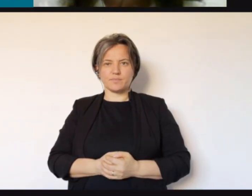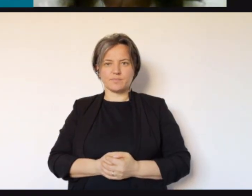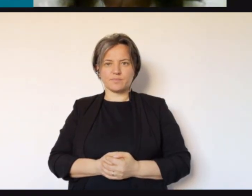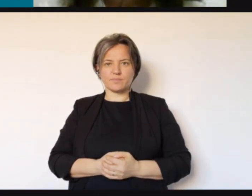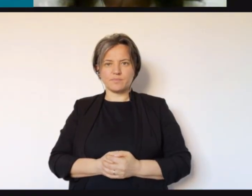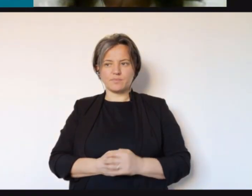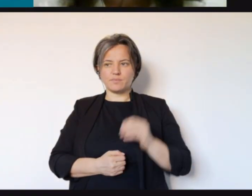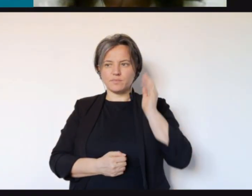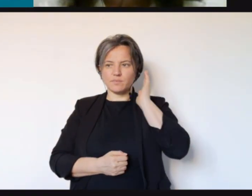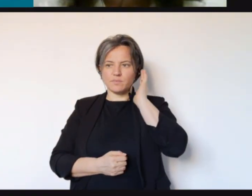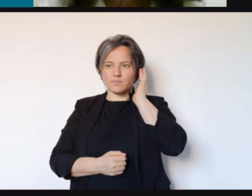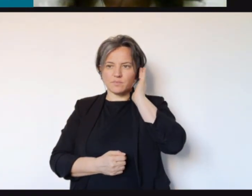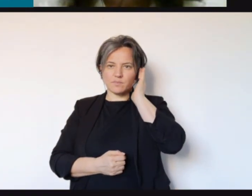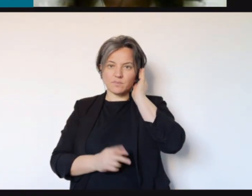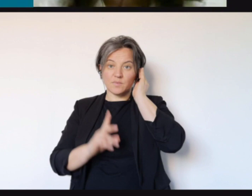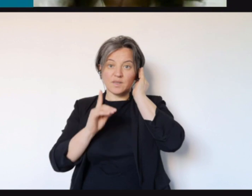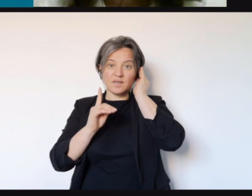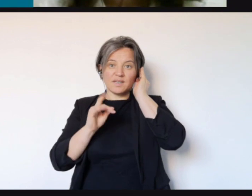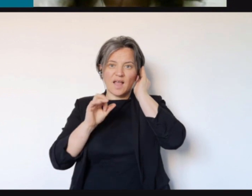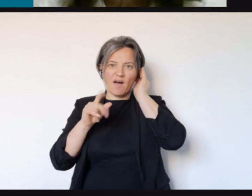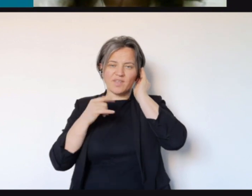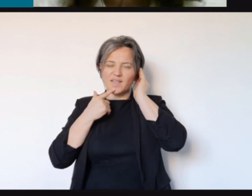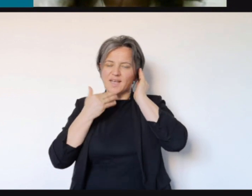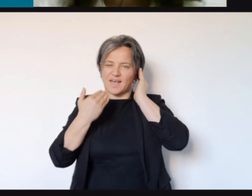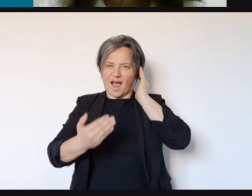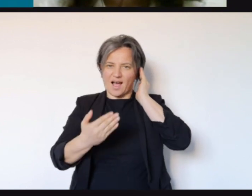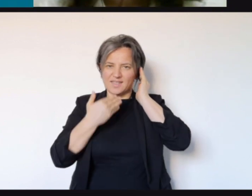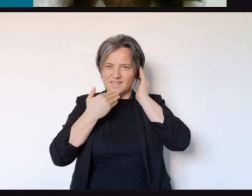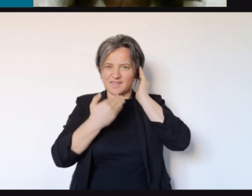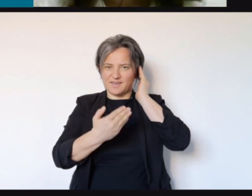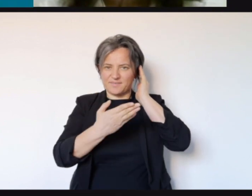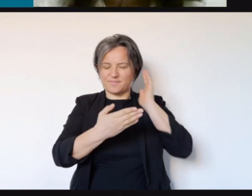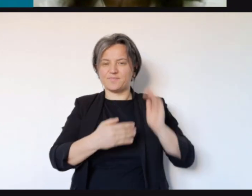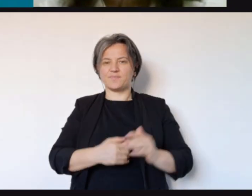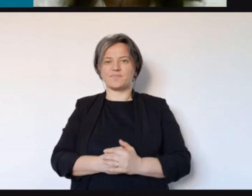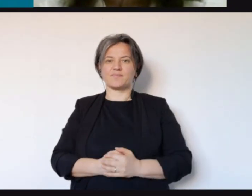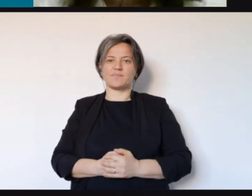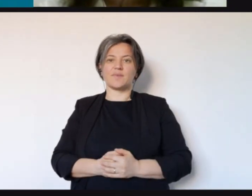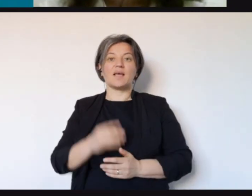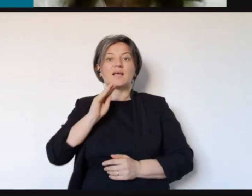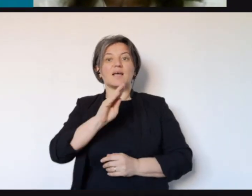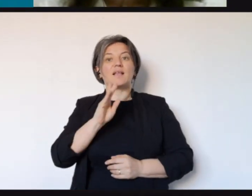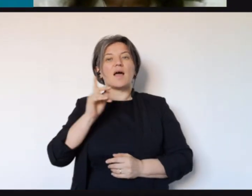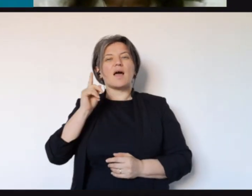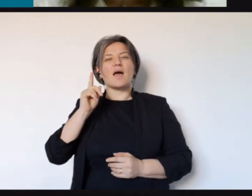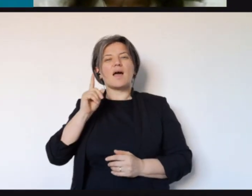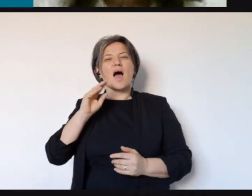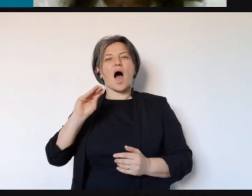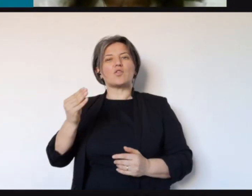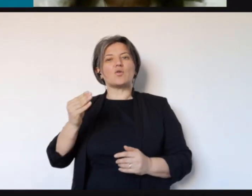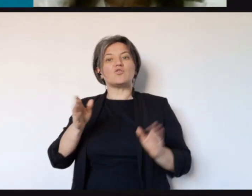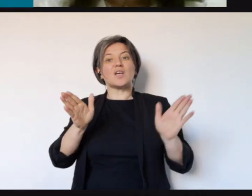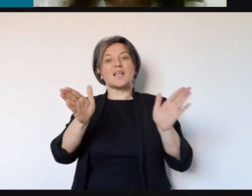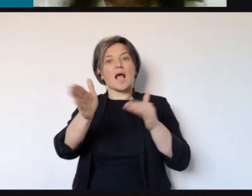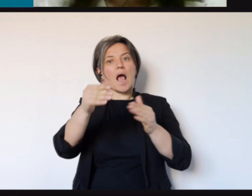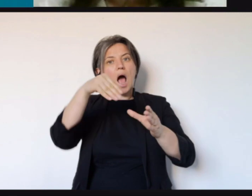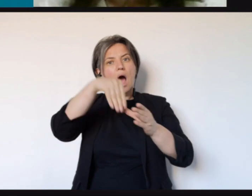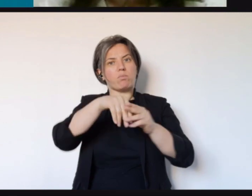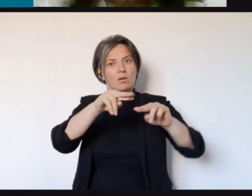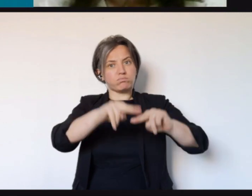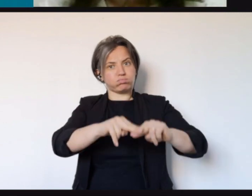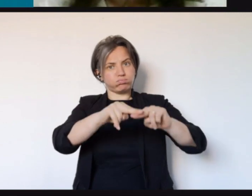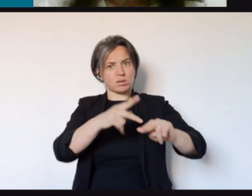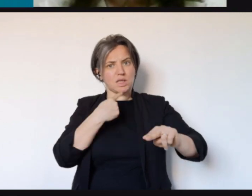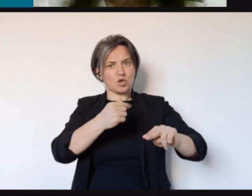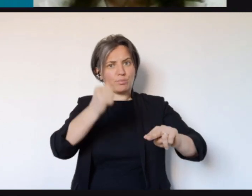Allora, Davide, la persona che ha fatto la domanda, la ringrazia intanto, e chiedeva un approfondimento sugli adolescenti chiusi